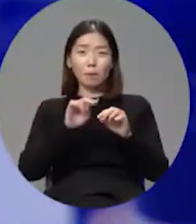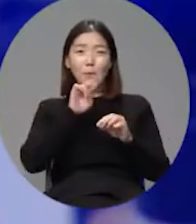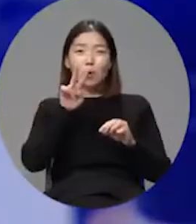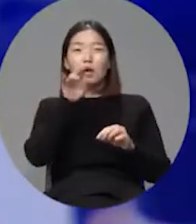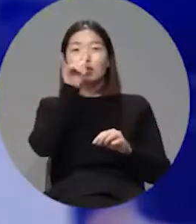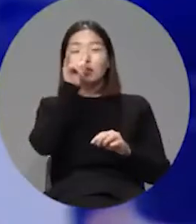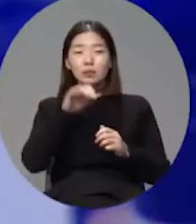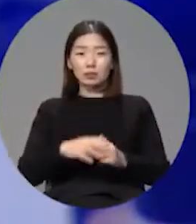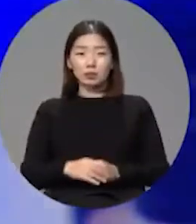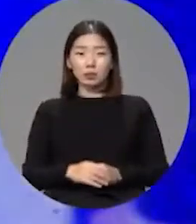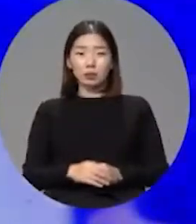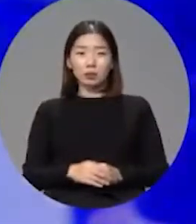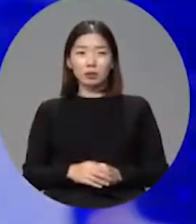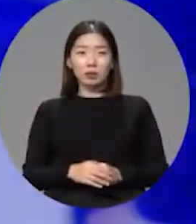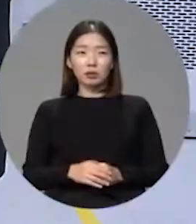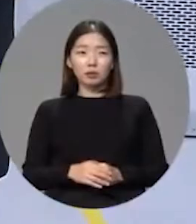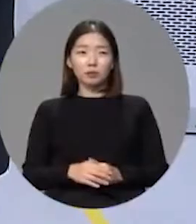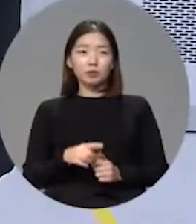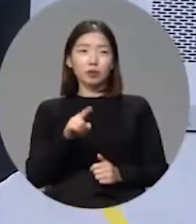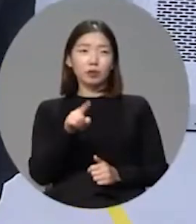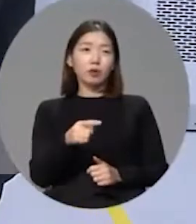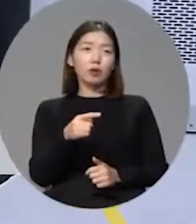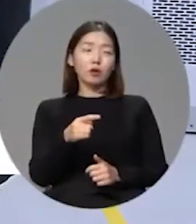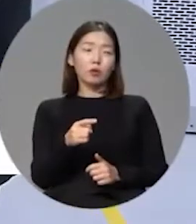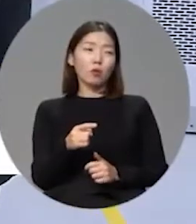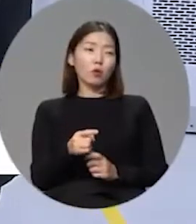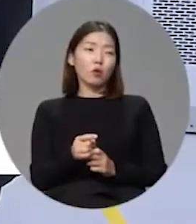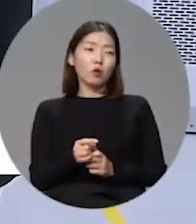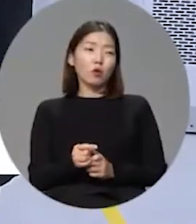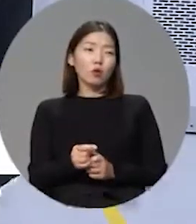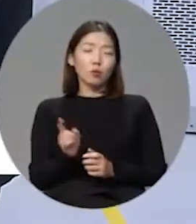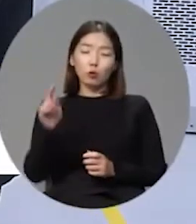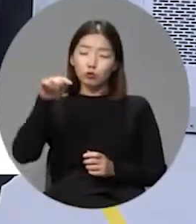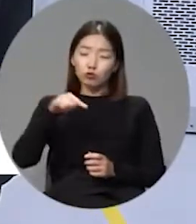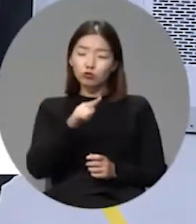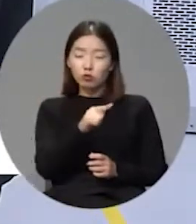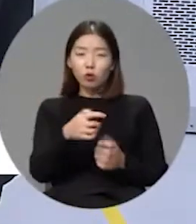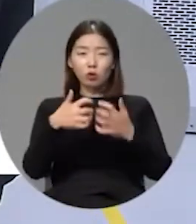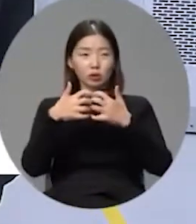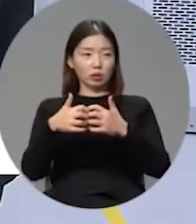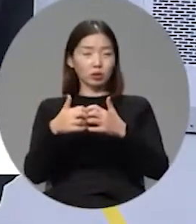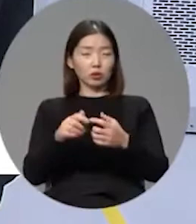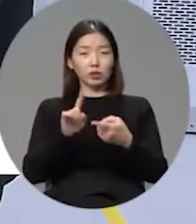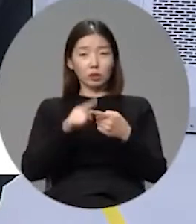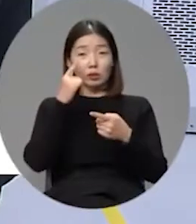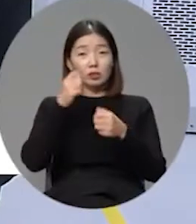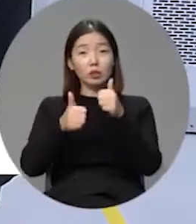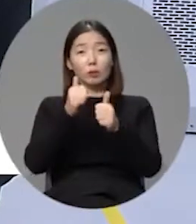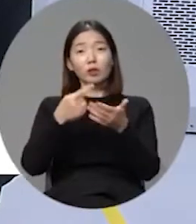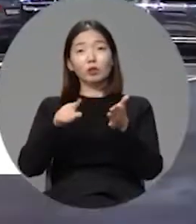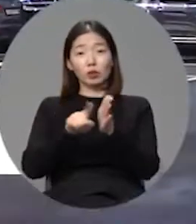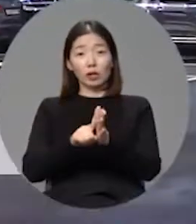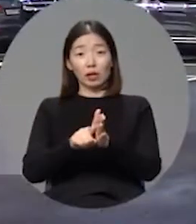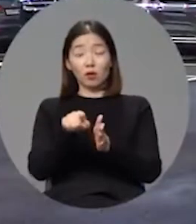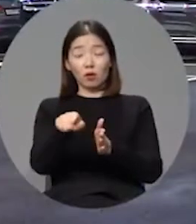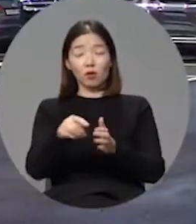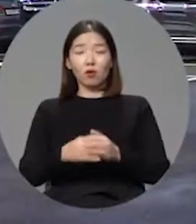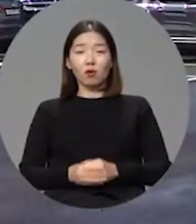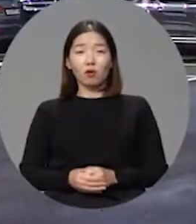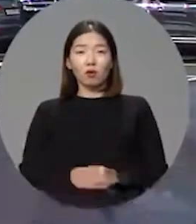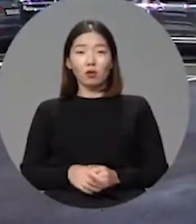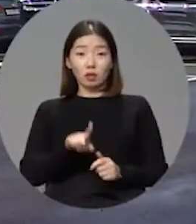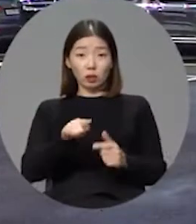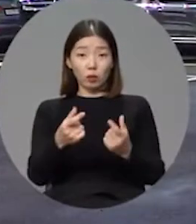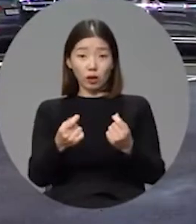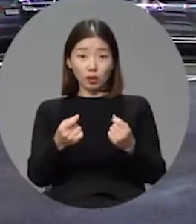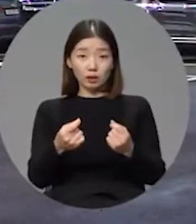찢어집니다. 복합 재료의 인장 시험은 인장이나 불고 등 기계적 물성을 시험하기 위한 장비이고요.